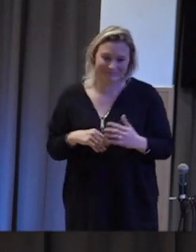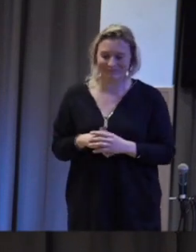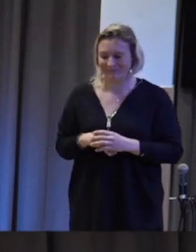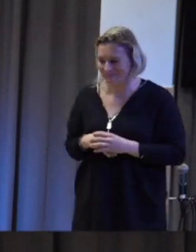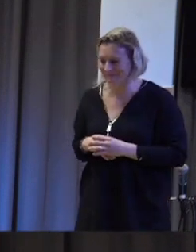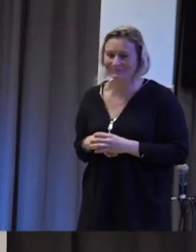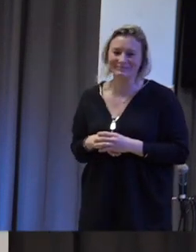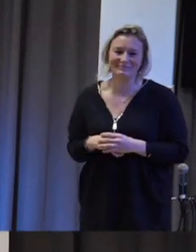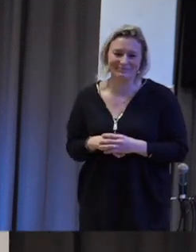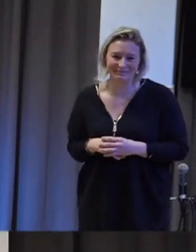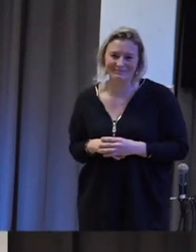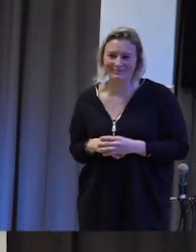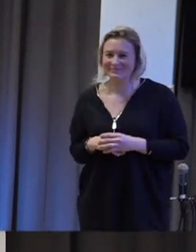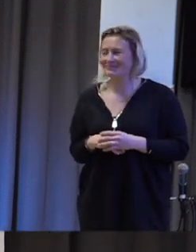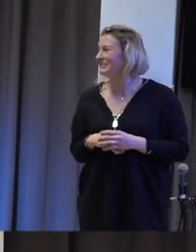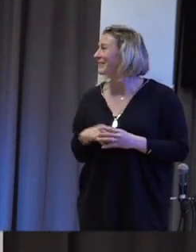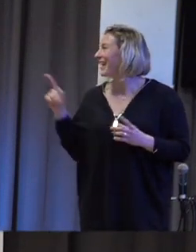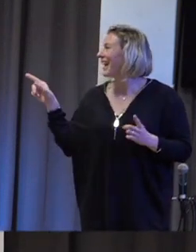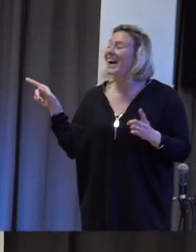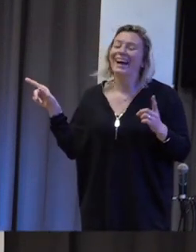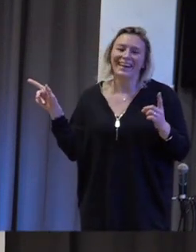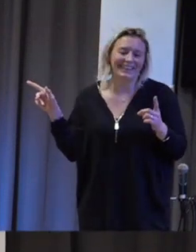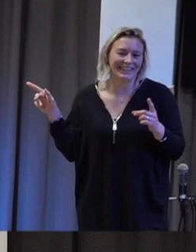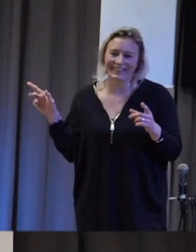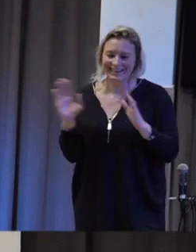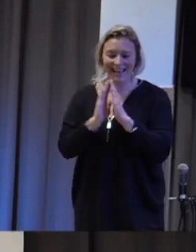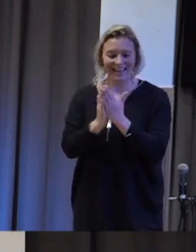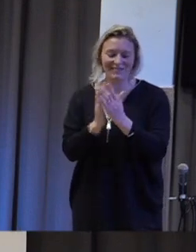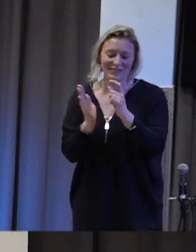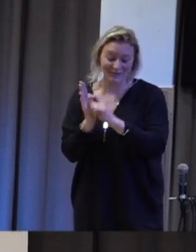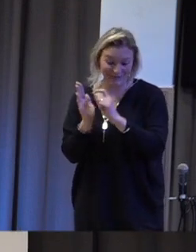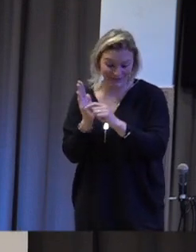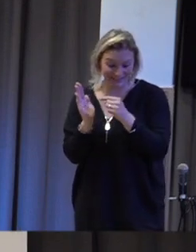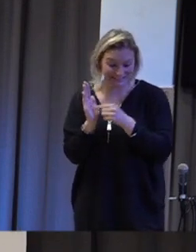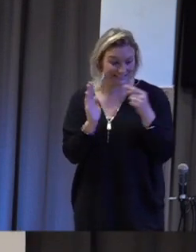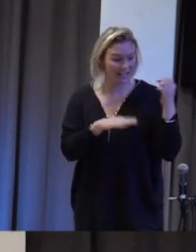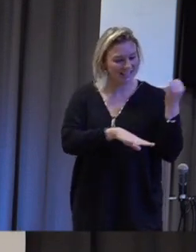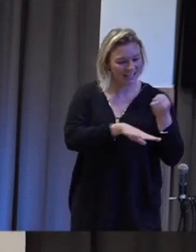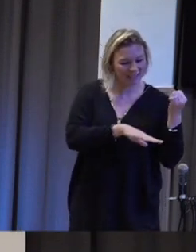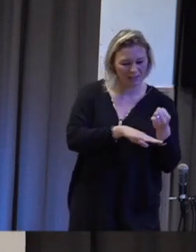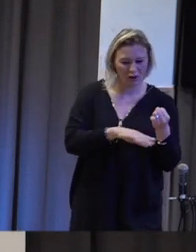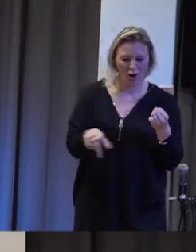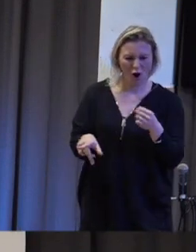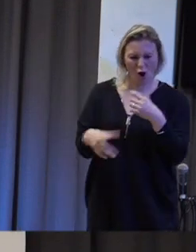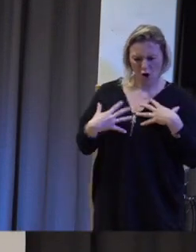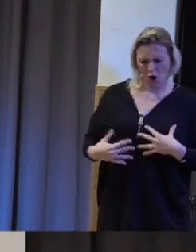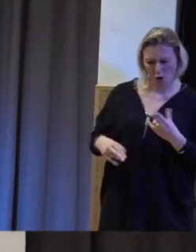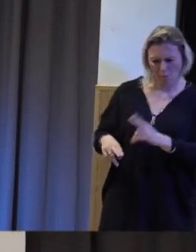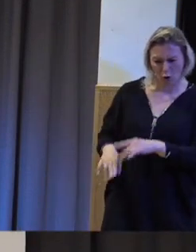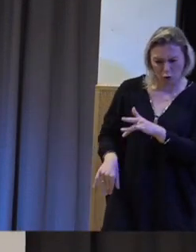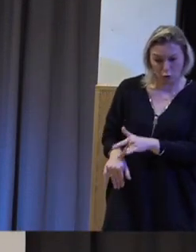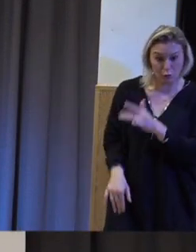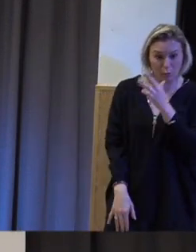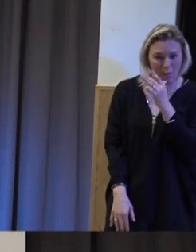Dans l'Ancien Testament, il est dit que le sacrificateur ne devait pas toucher un corps mort. Parce